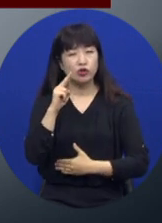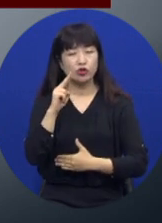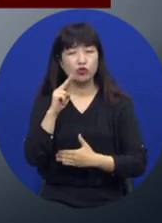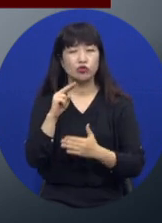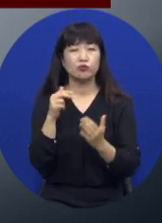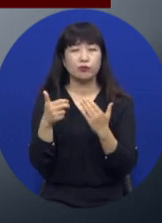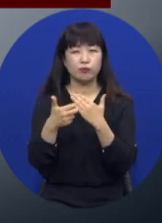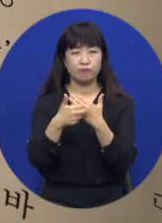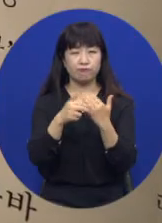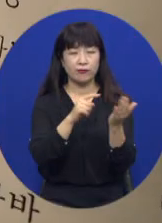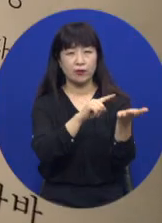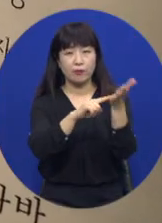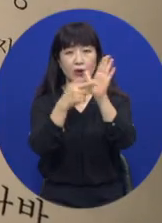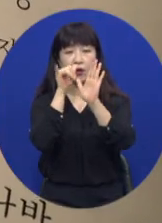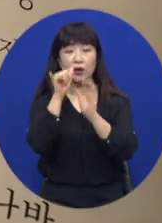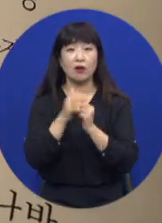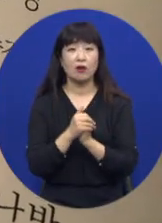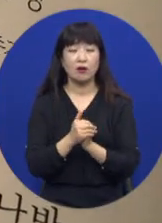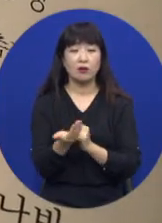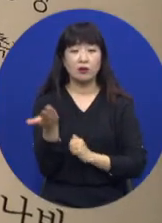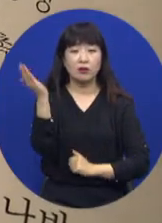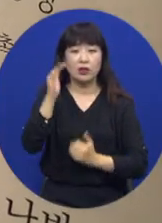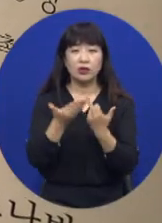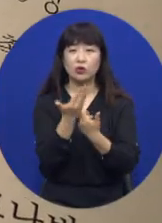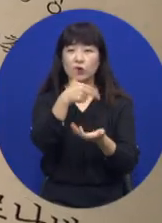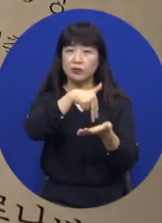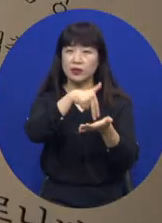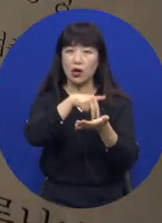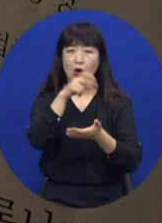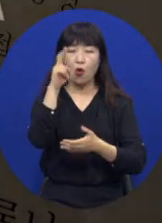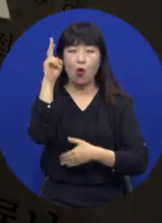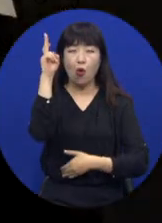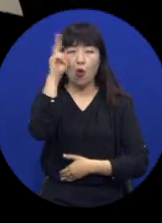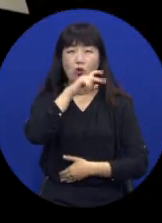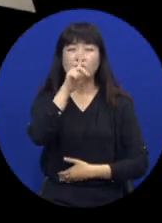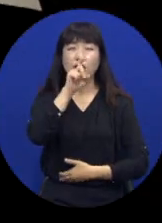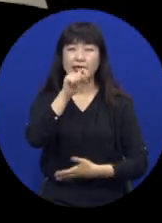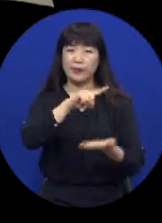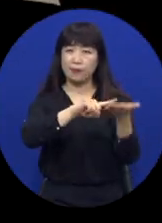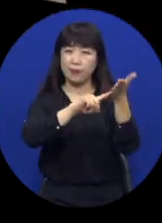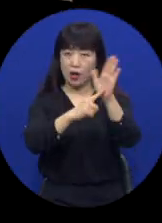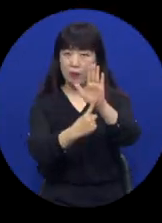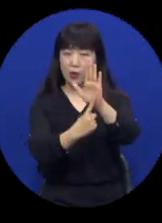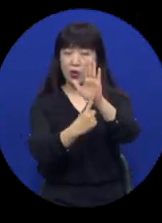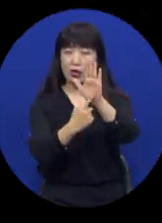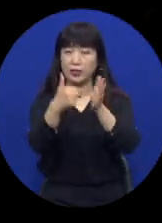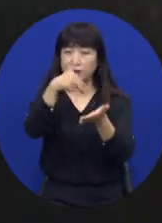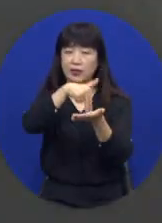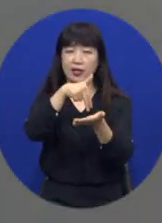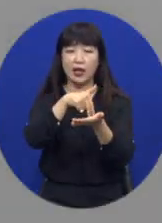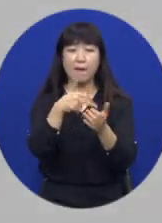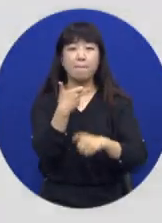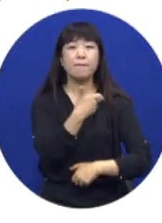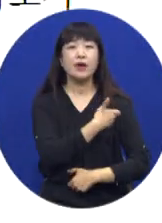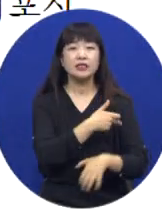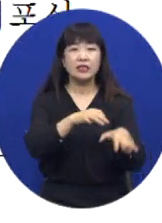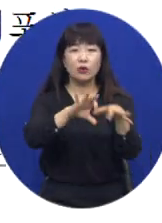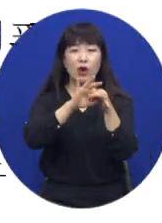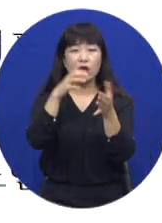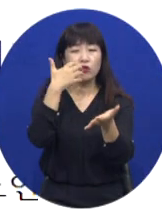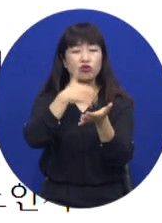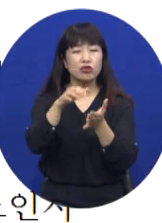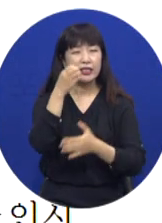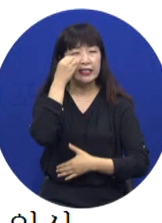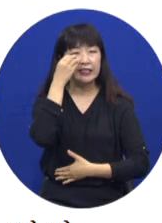신고했습니다 하지만 제주도는 오전 11시에 발표한 보도자료에서 백신 관련 누적